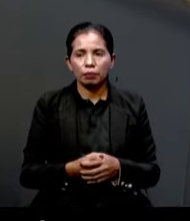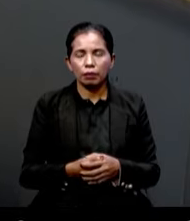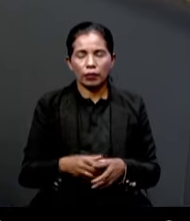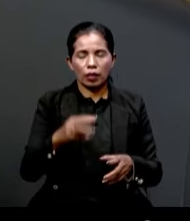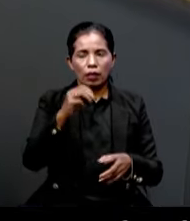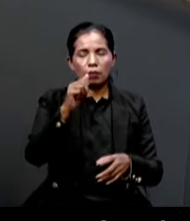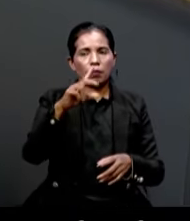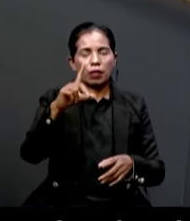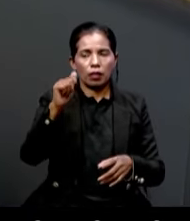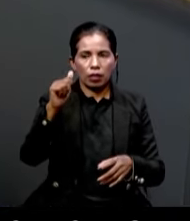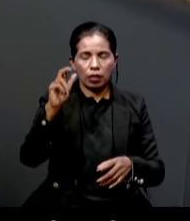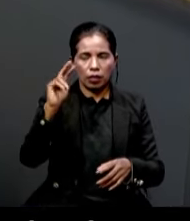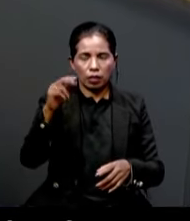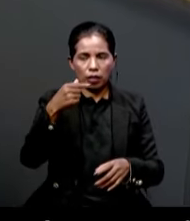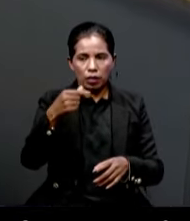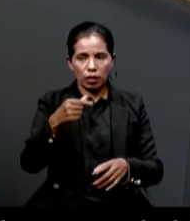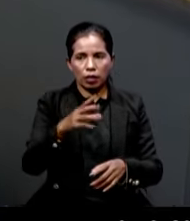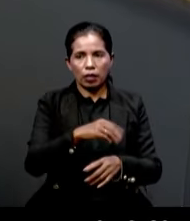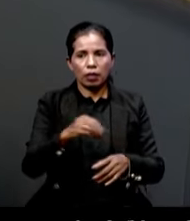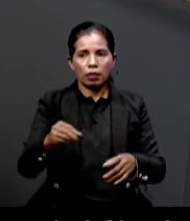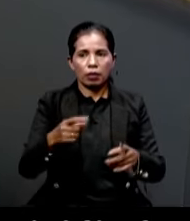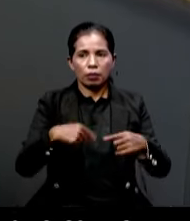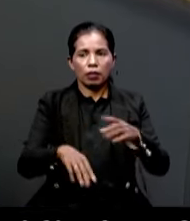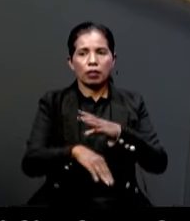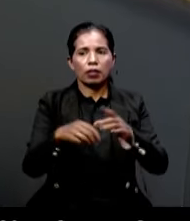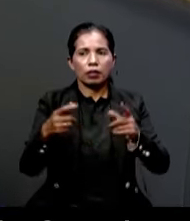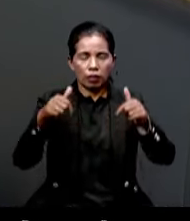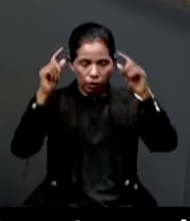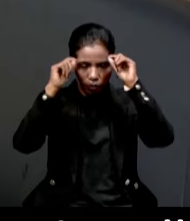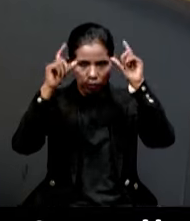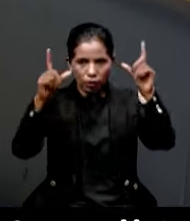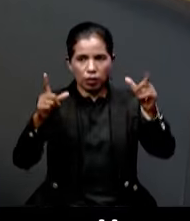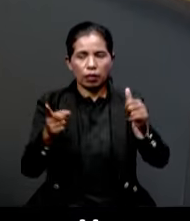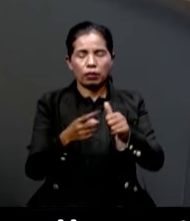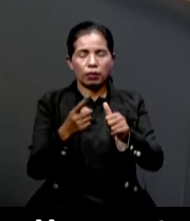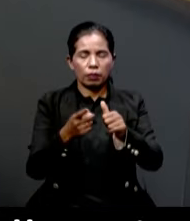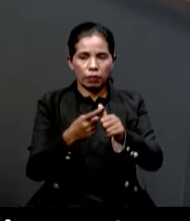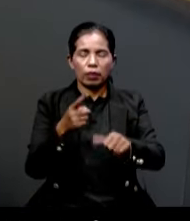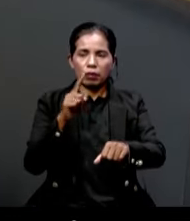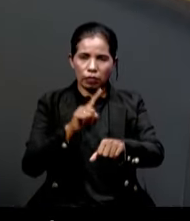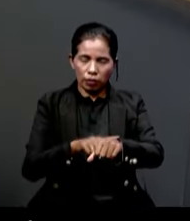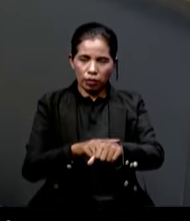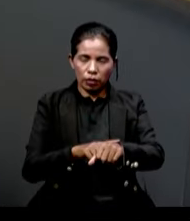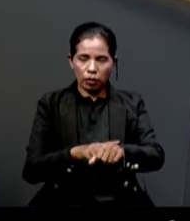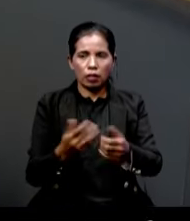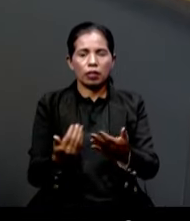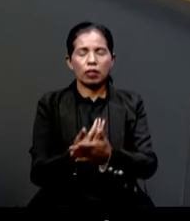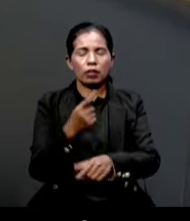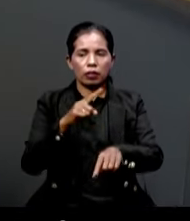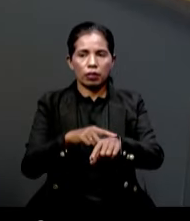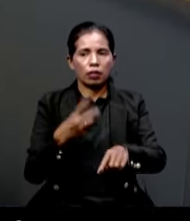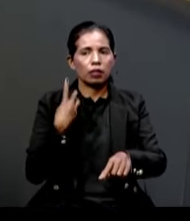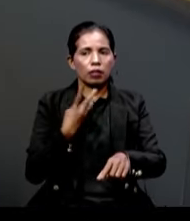Malang dan juga keluar negerinya itu tuh baru di Timor Leste dan ini pertama kali untuk kami